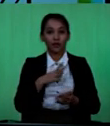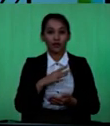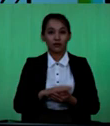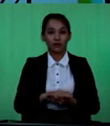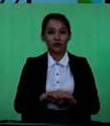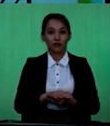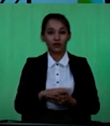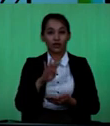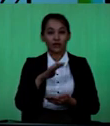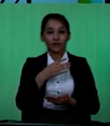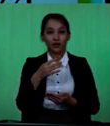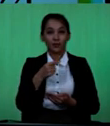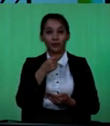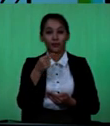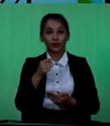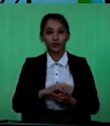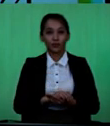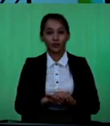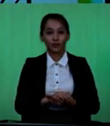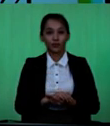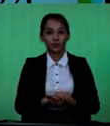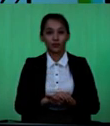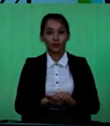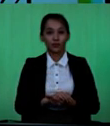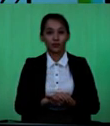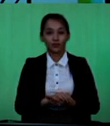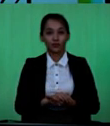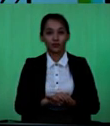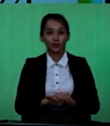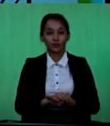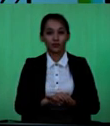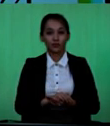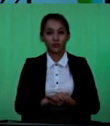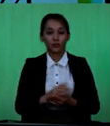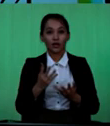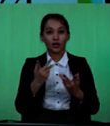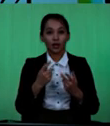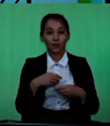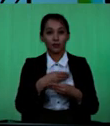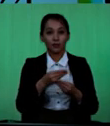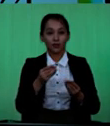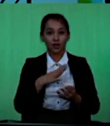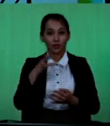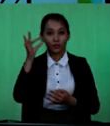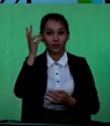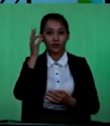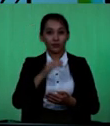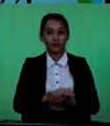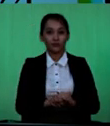Unda kamayuvchi ayriluvchi hamda ayirma haqida ma'lumot bergan edim. Yodingizda